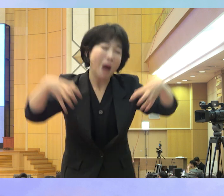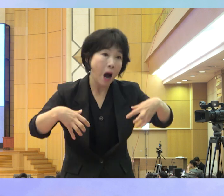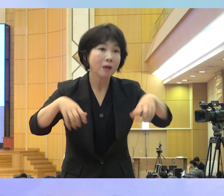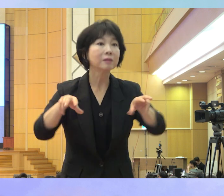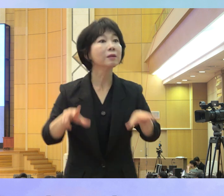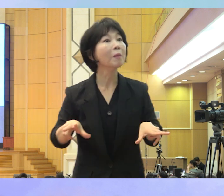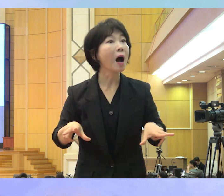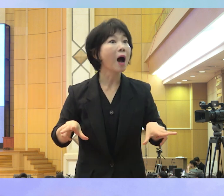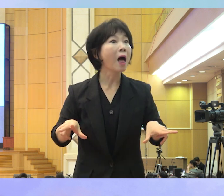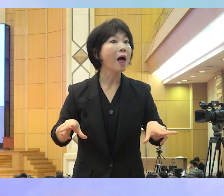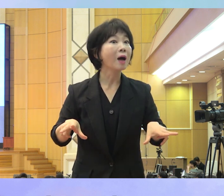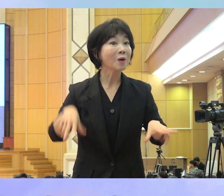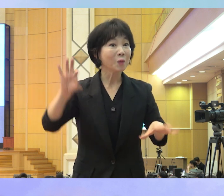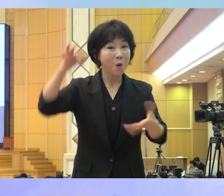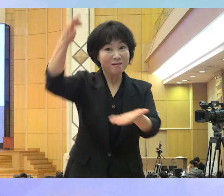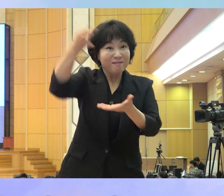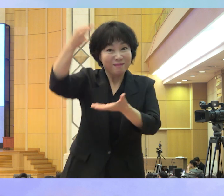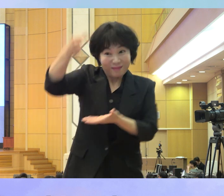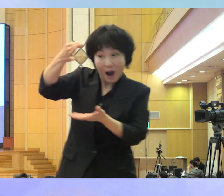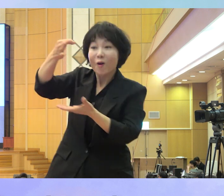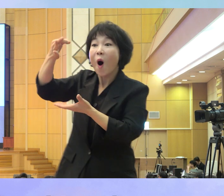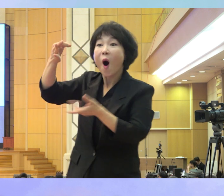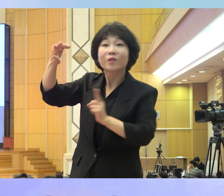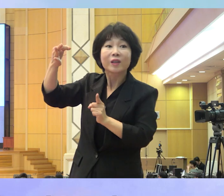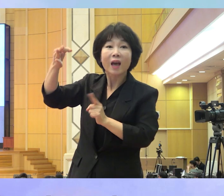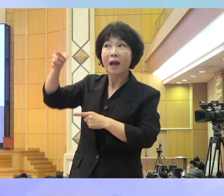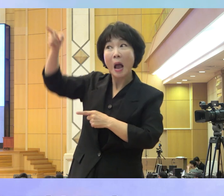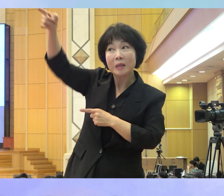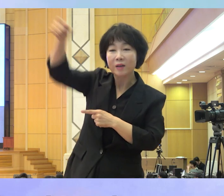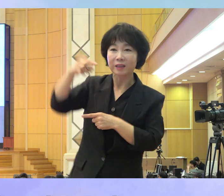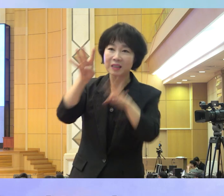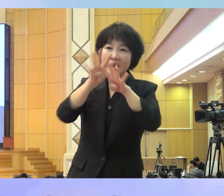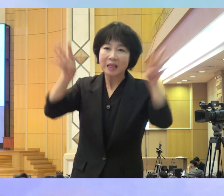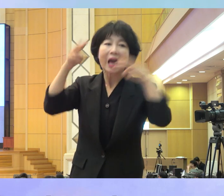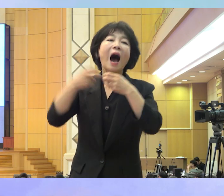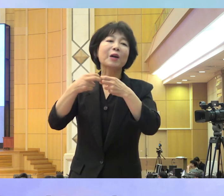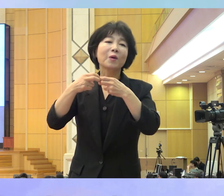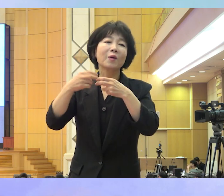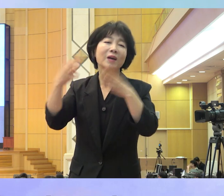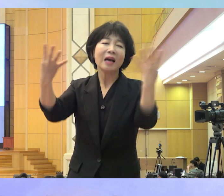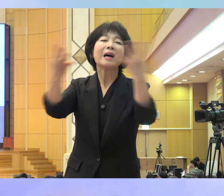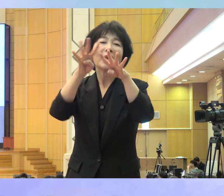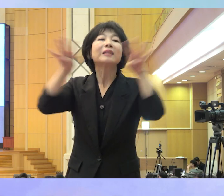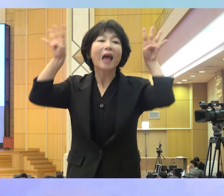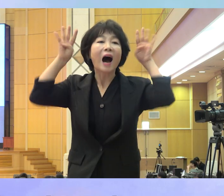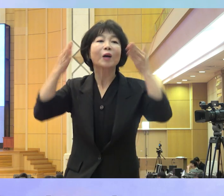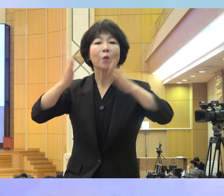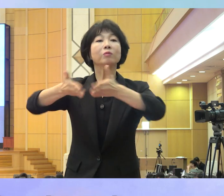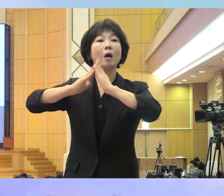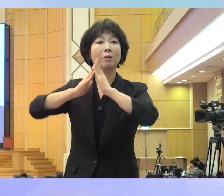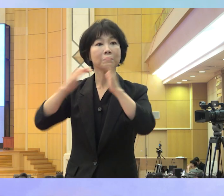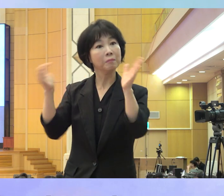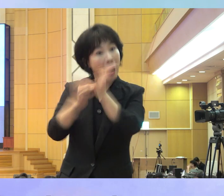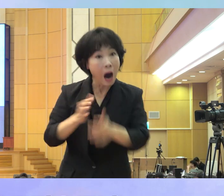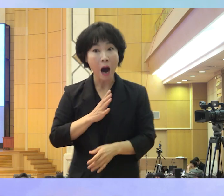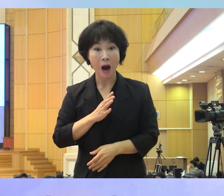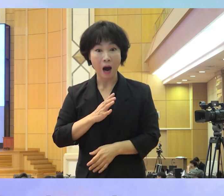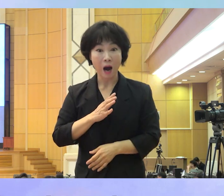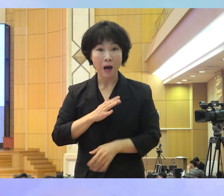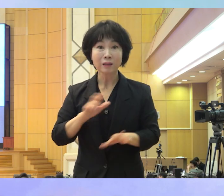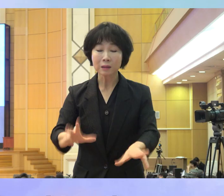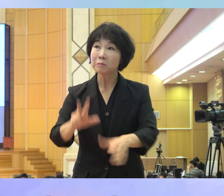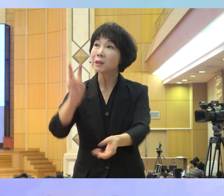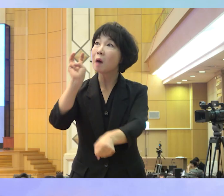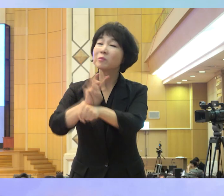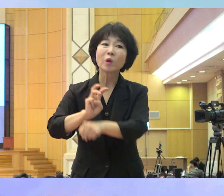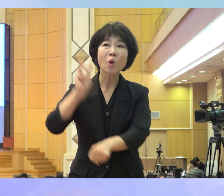현재 경민대학교 17만 평을 사서 대학교를 세웠다는 거 아닙니까? 그러면